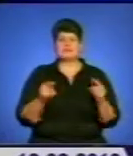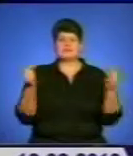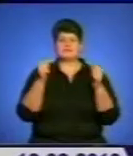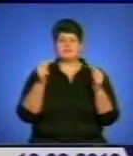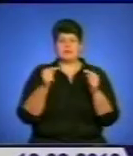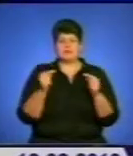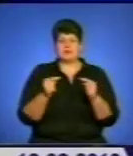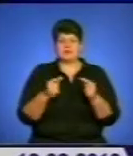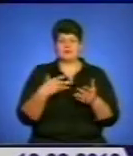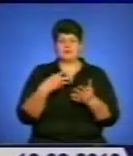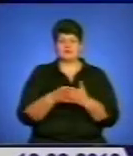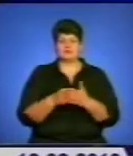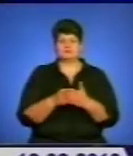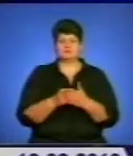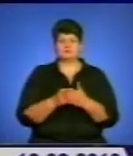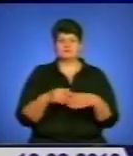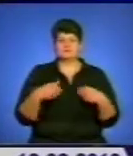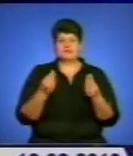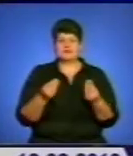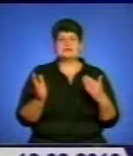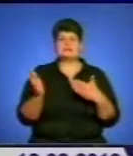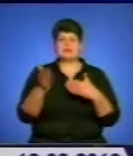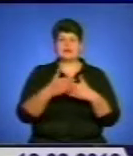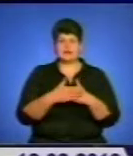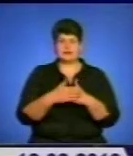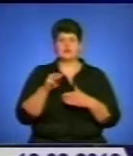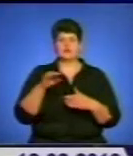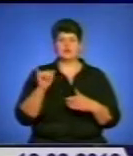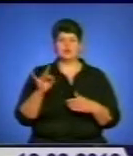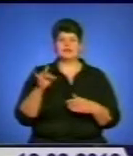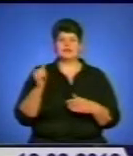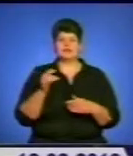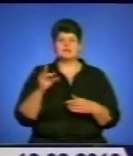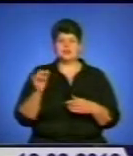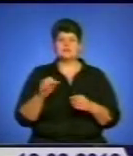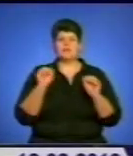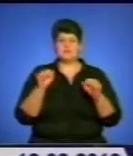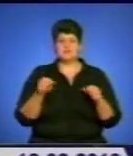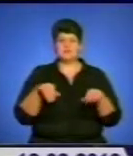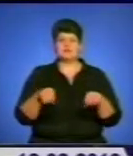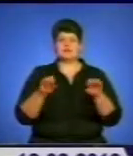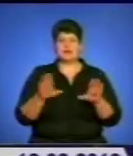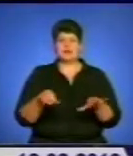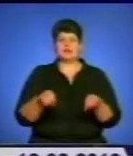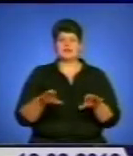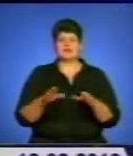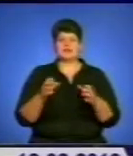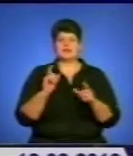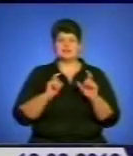відповідає своєму призначенню. Закрити тубдиспансер зможуть лише після прийняття такого рішення – на сесії обласної